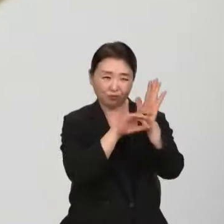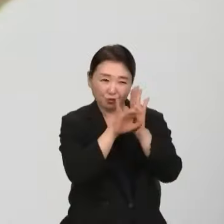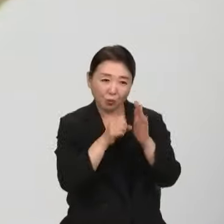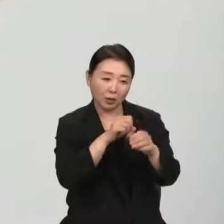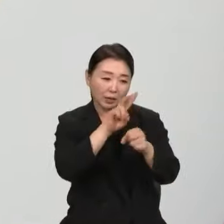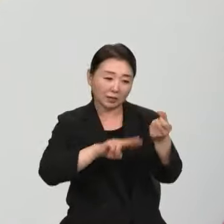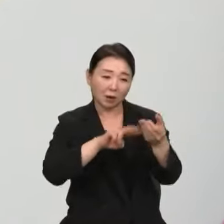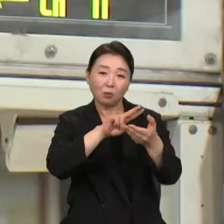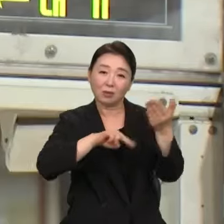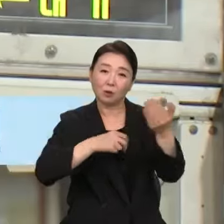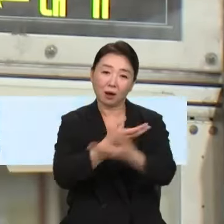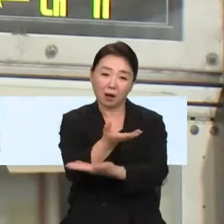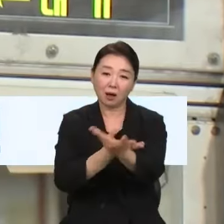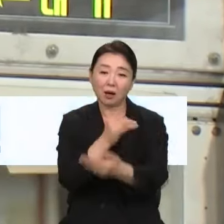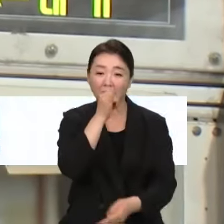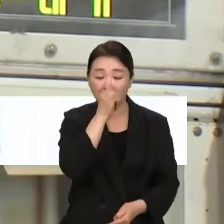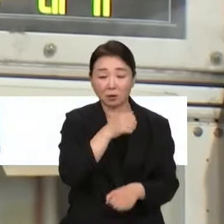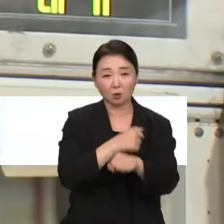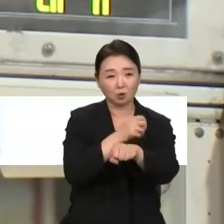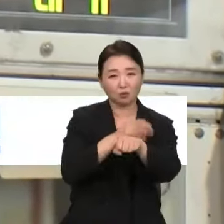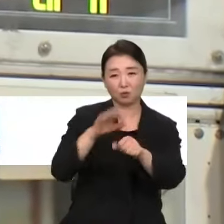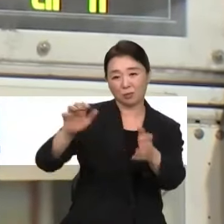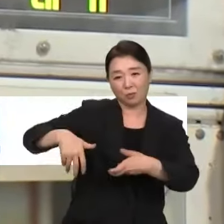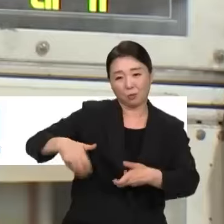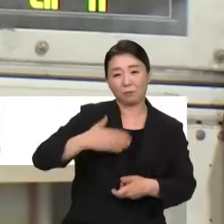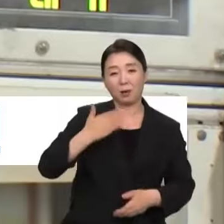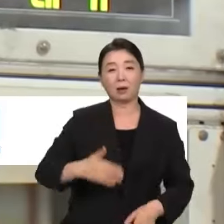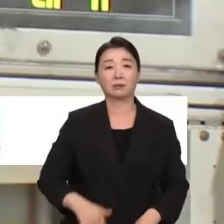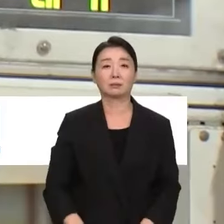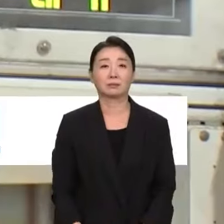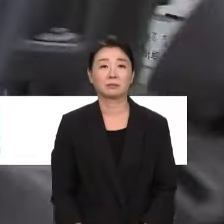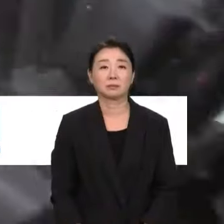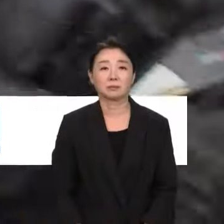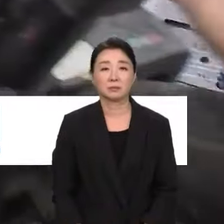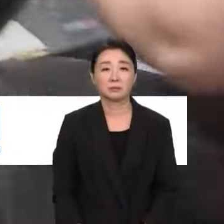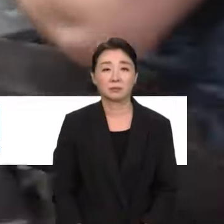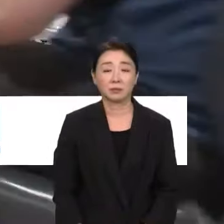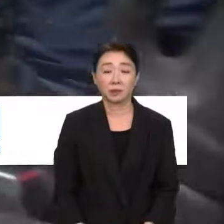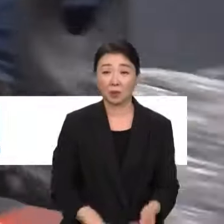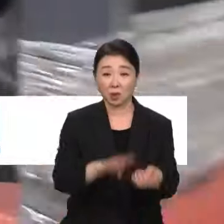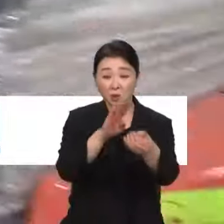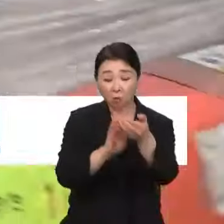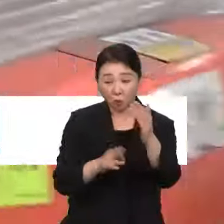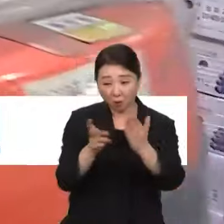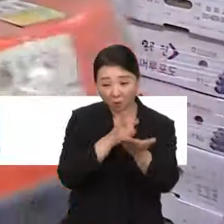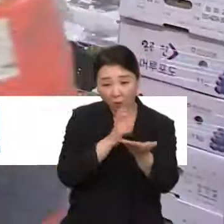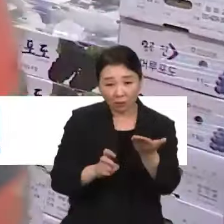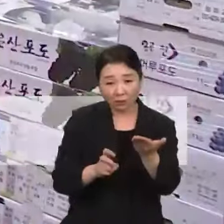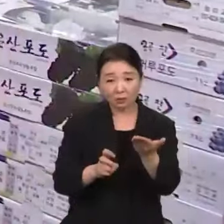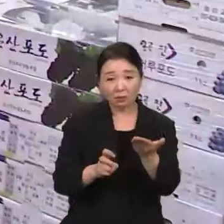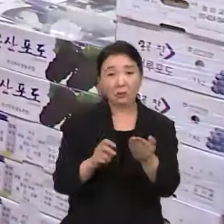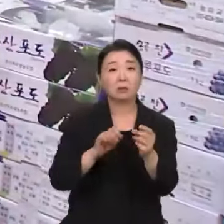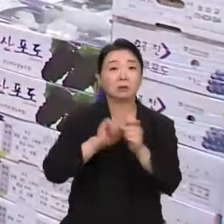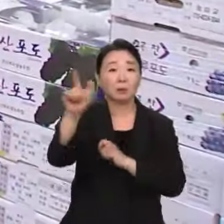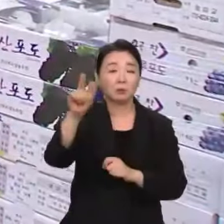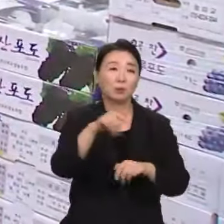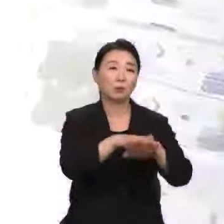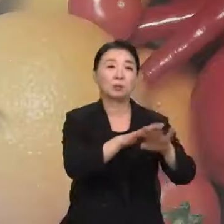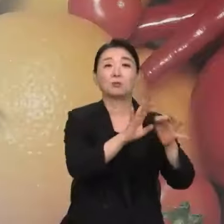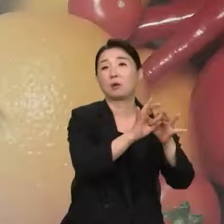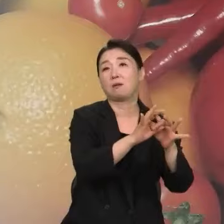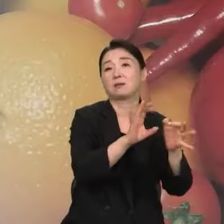유통되는 걸 고려하면 수수료로만 돈을 긁어모은 셈입니다. 더구나 도매법인 대다수는 농산물과는 무관한